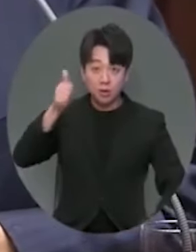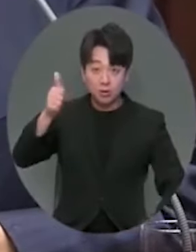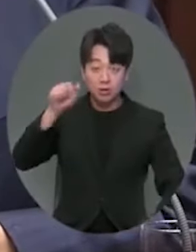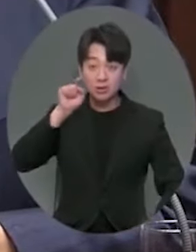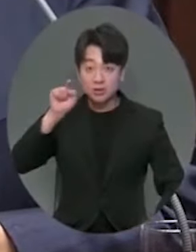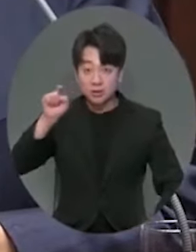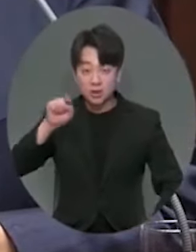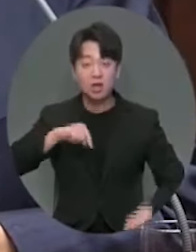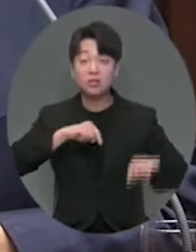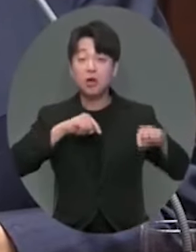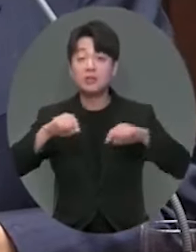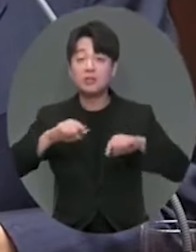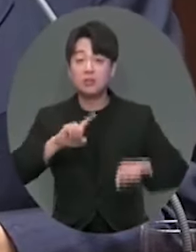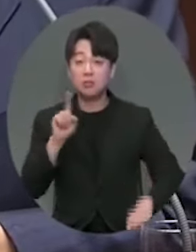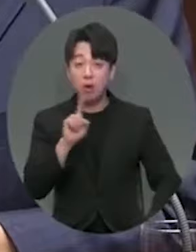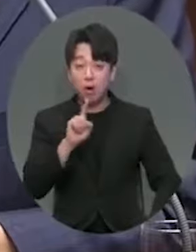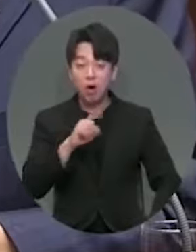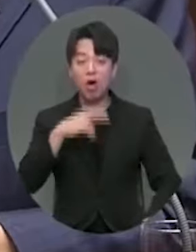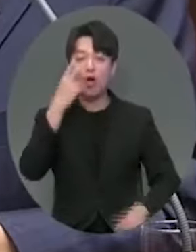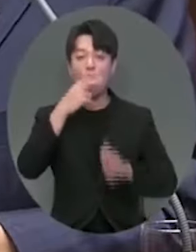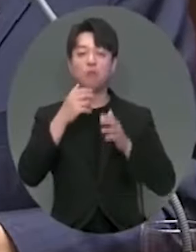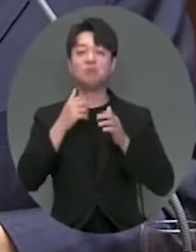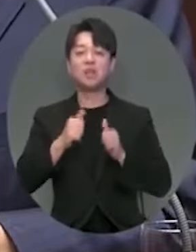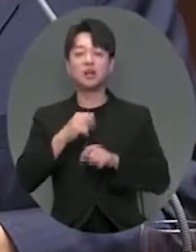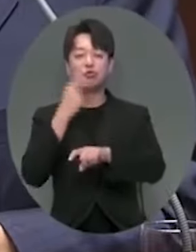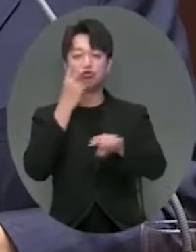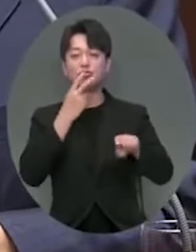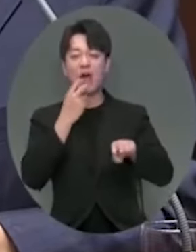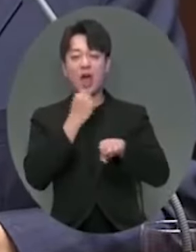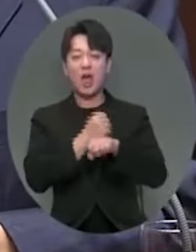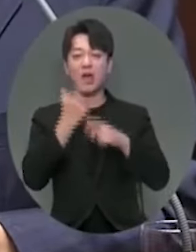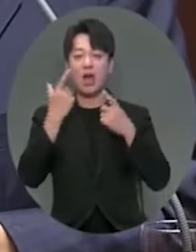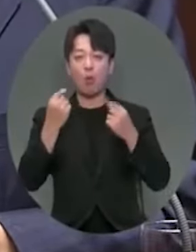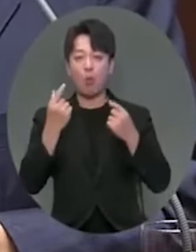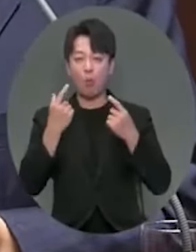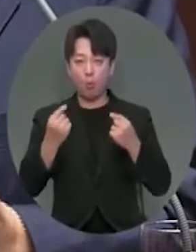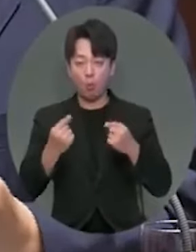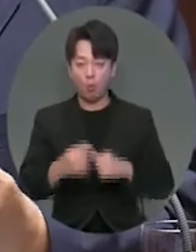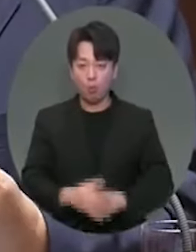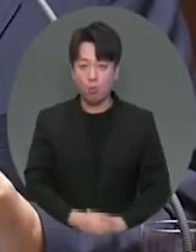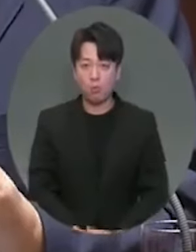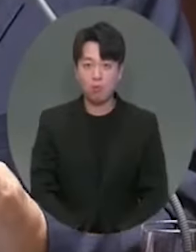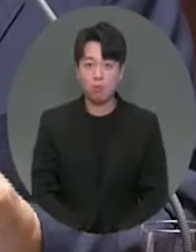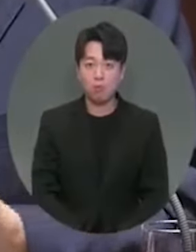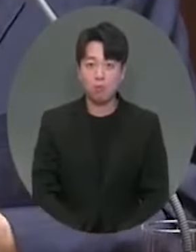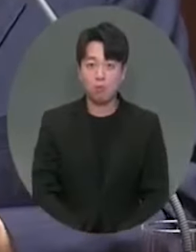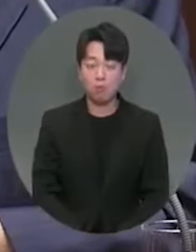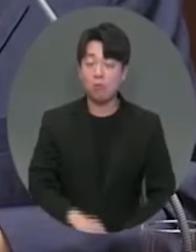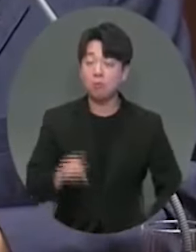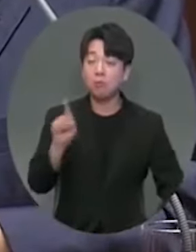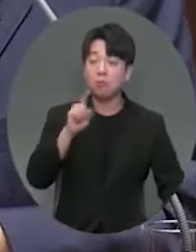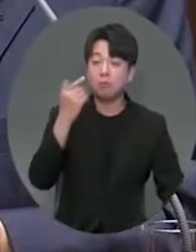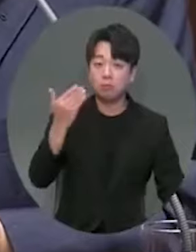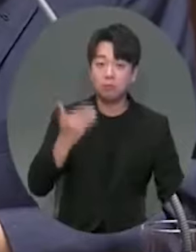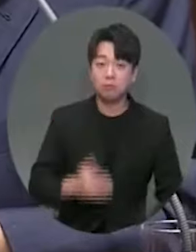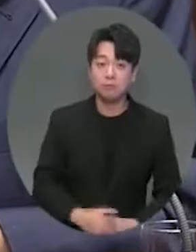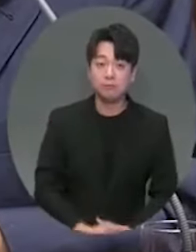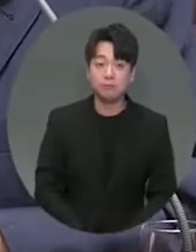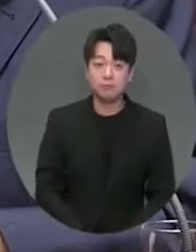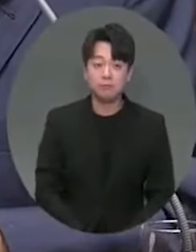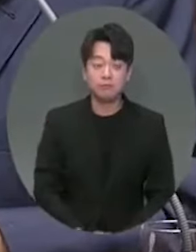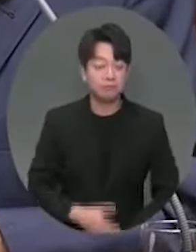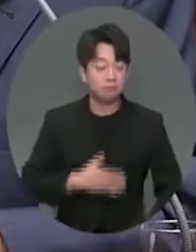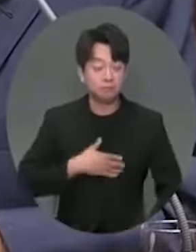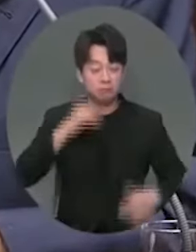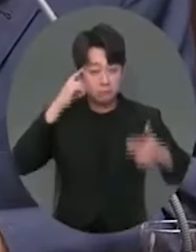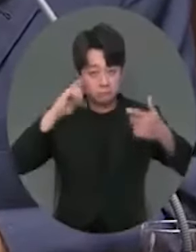검찰 수사하듯 검찰 수사는 정치하듯 하고 있습니다. 어떻게 생각하세요? 저는